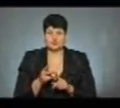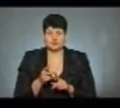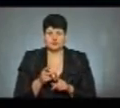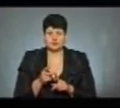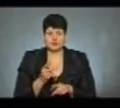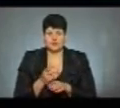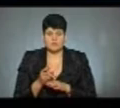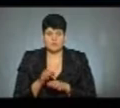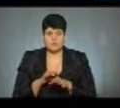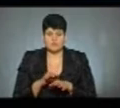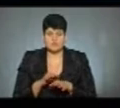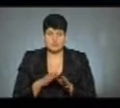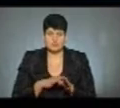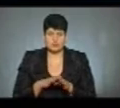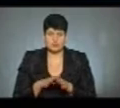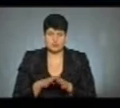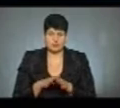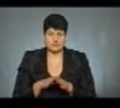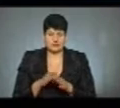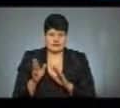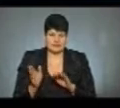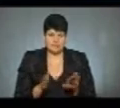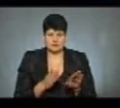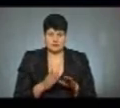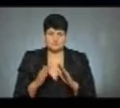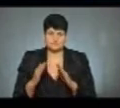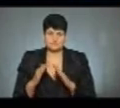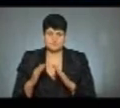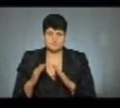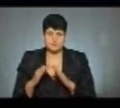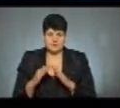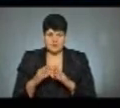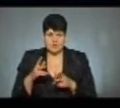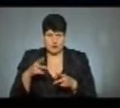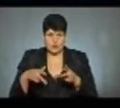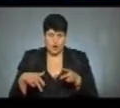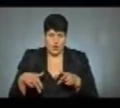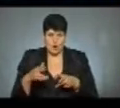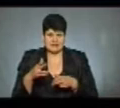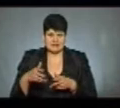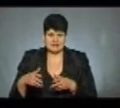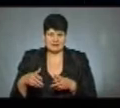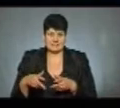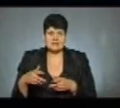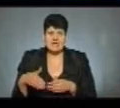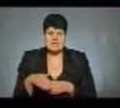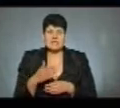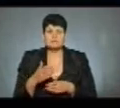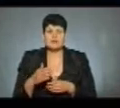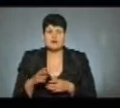в другий етап провести повний демонтаж тимчасової споруди шляхом її розрізання. Майно буде мати право